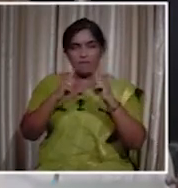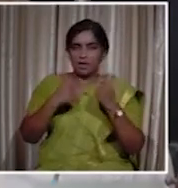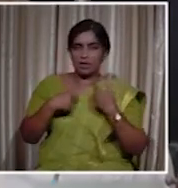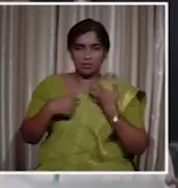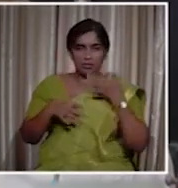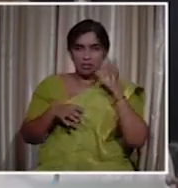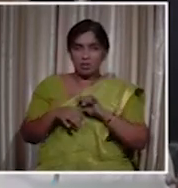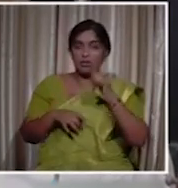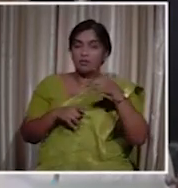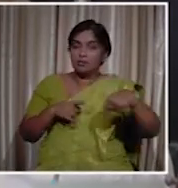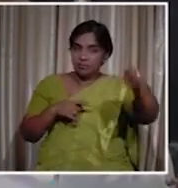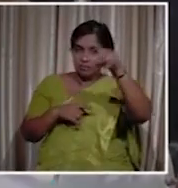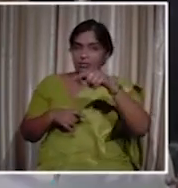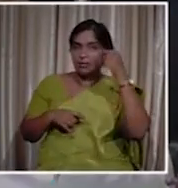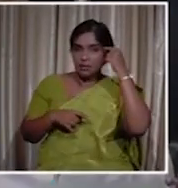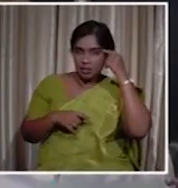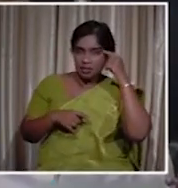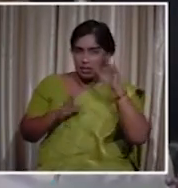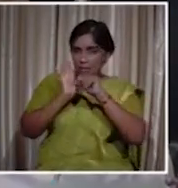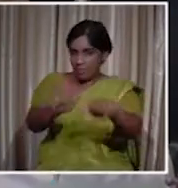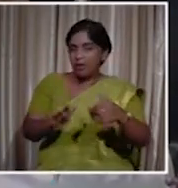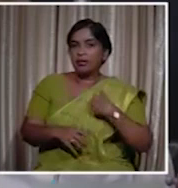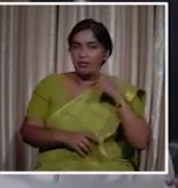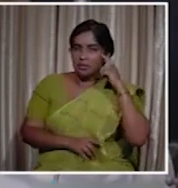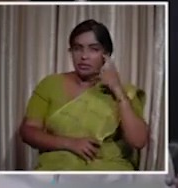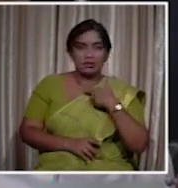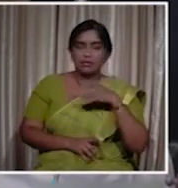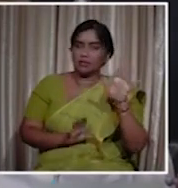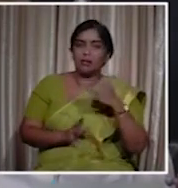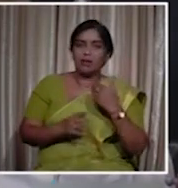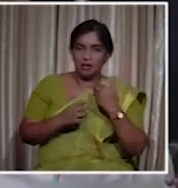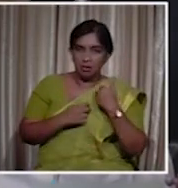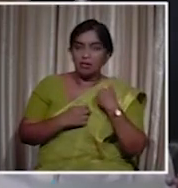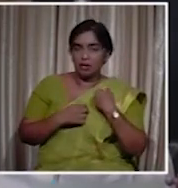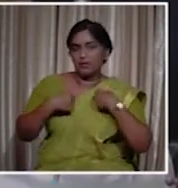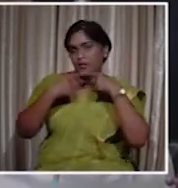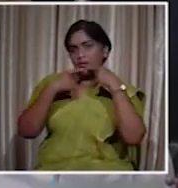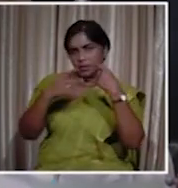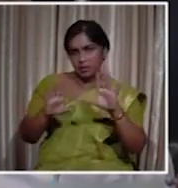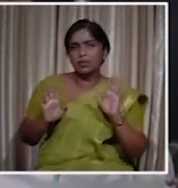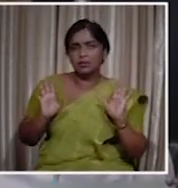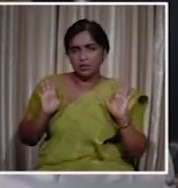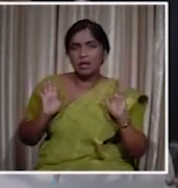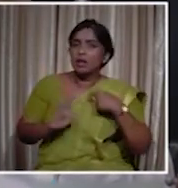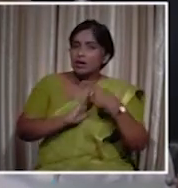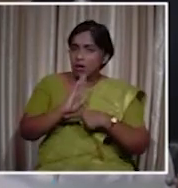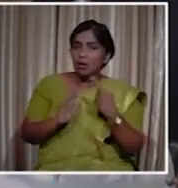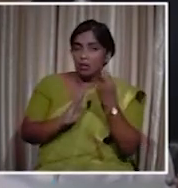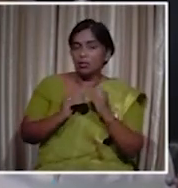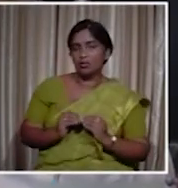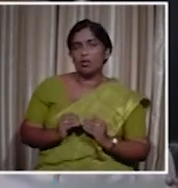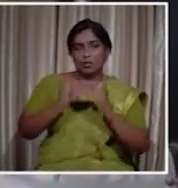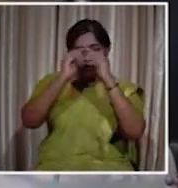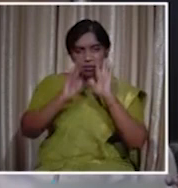මෙතෙන්ට ආවා කියලා සමහර හිතන ඇති මම පාවල දුන්නා කියලා. මං ඒක නෙමෙයි මගේ කාරණේ මං එතන කිව්වා. මේ රටේ ආර්ථිකය ගොඩ ගන්න